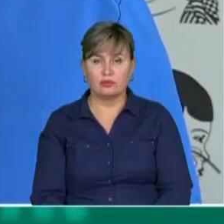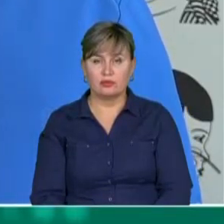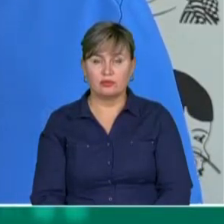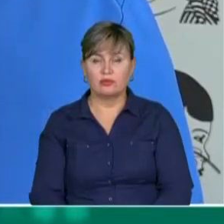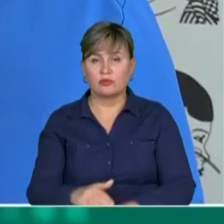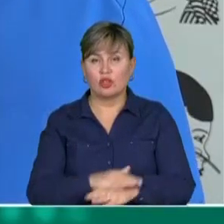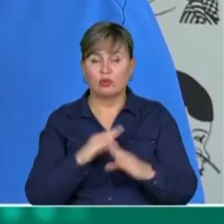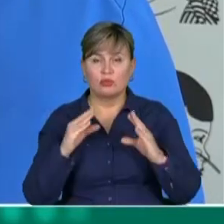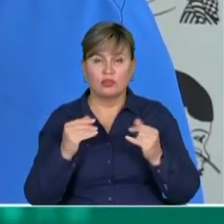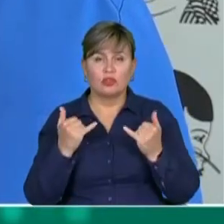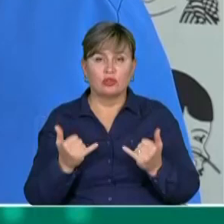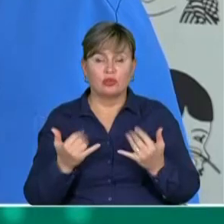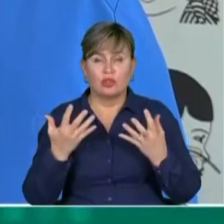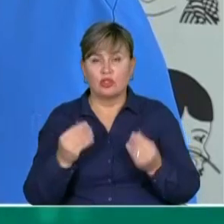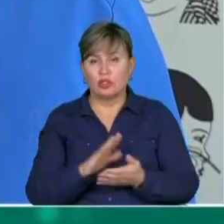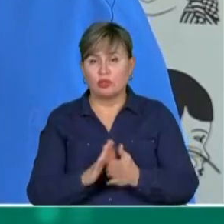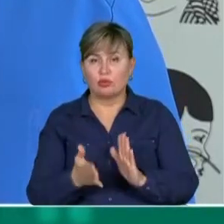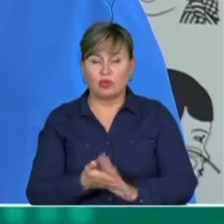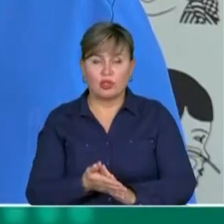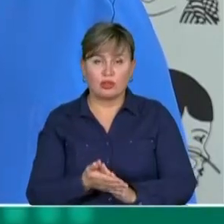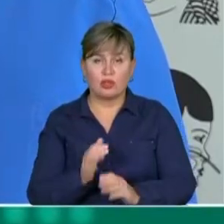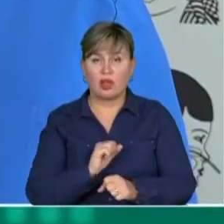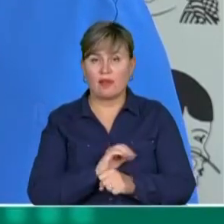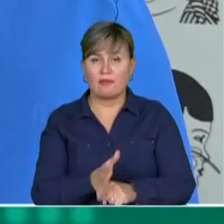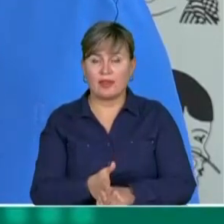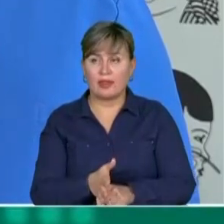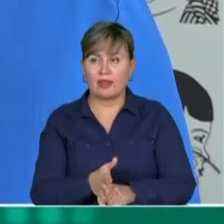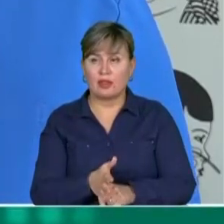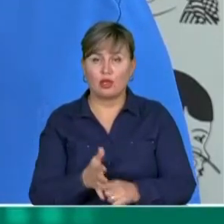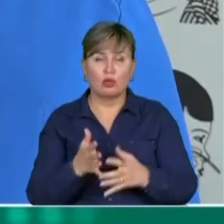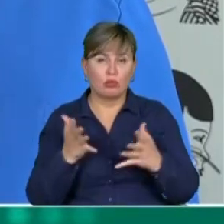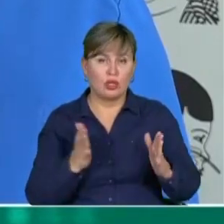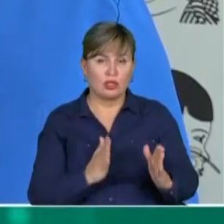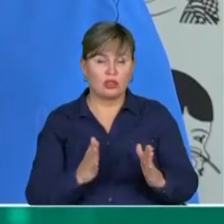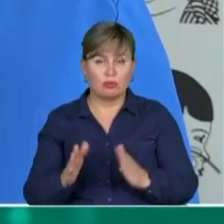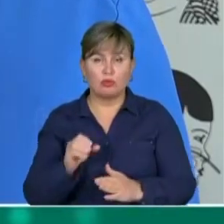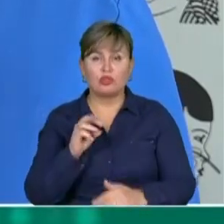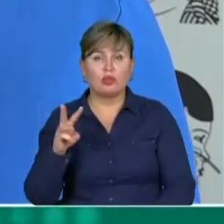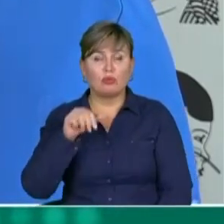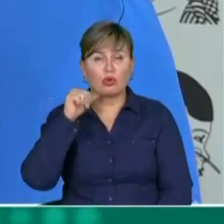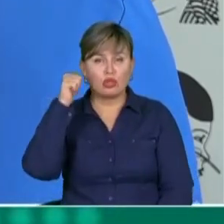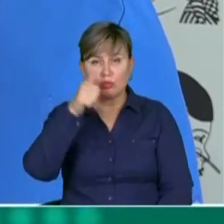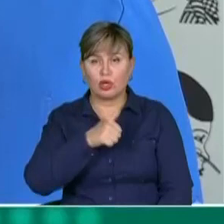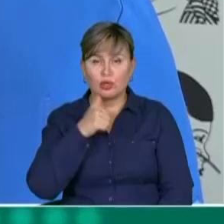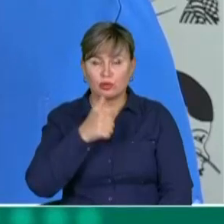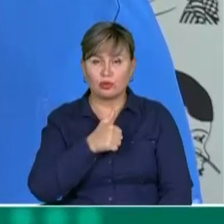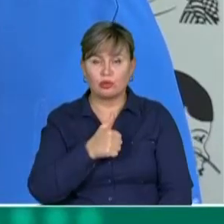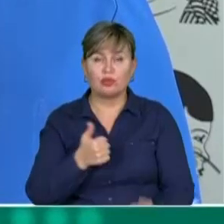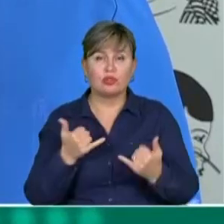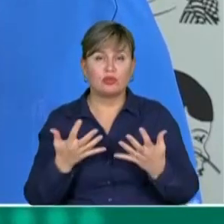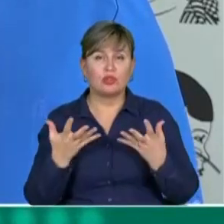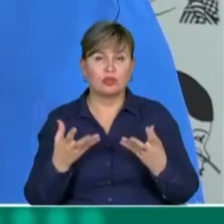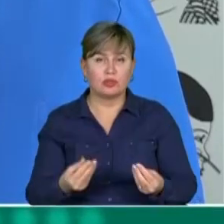Добрый вечер. На текущий день ситуация с ковидом более стабильная, чем в прошлом году. На сегодняшний